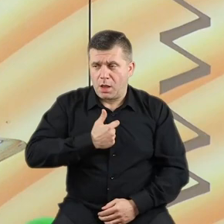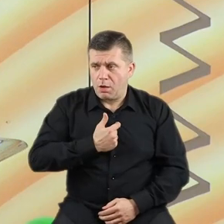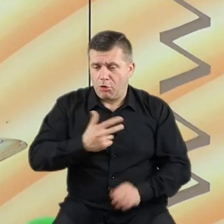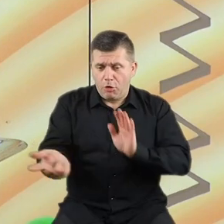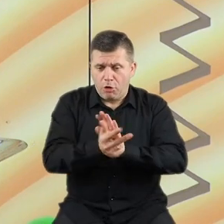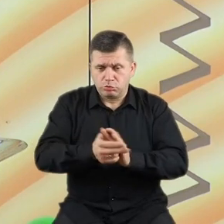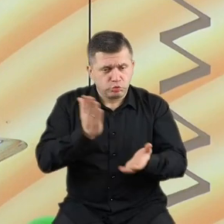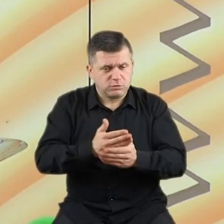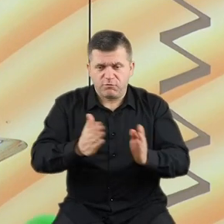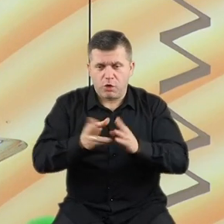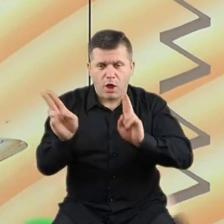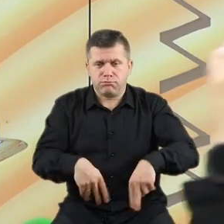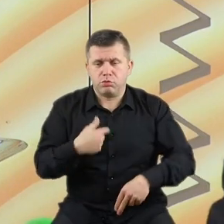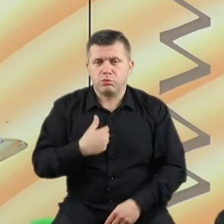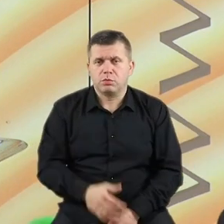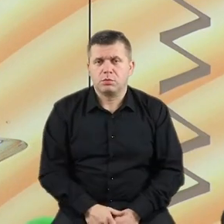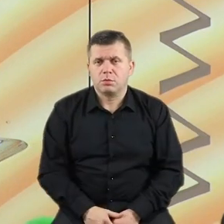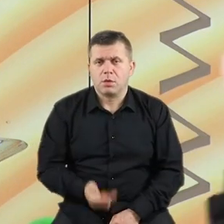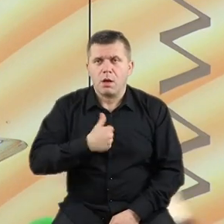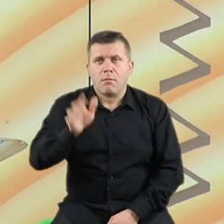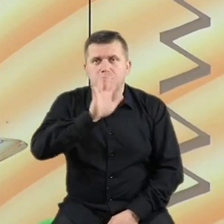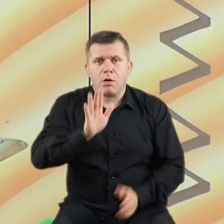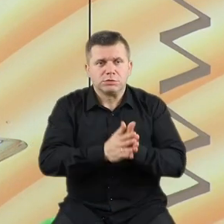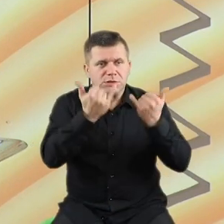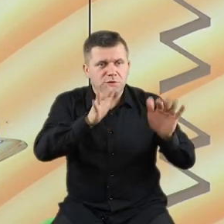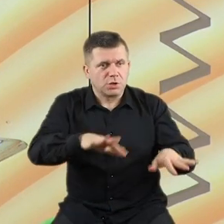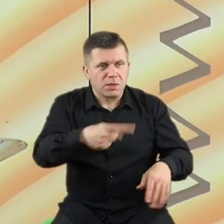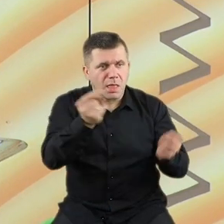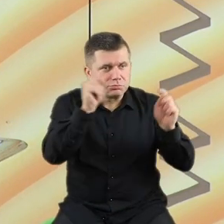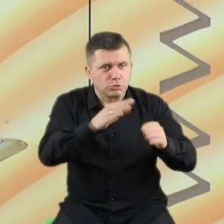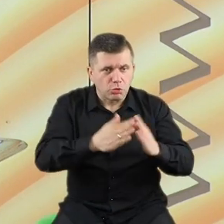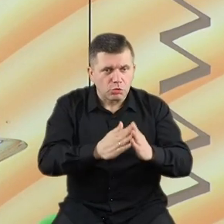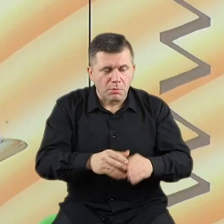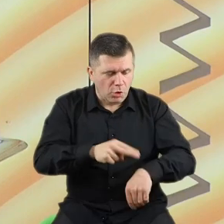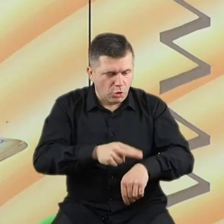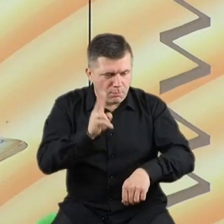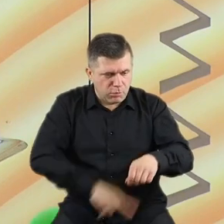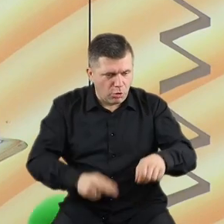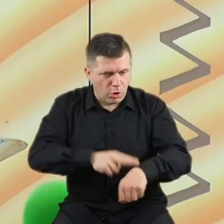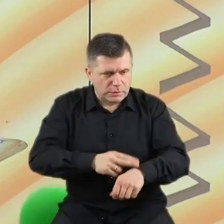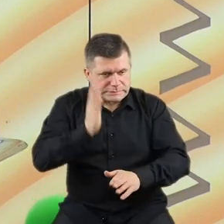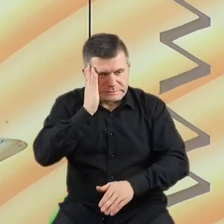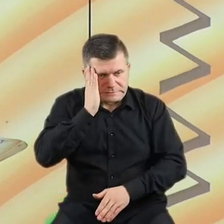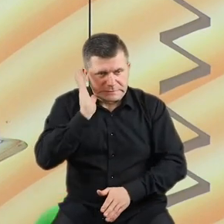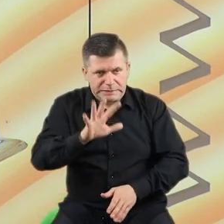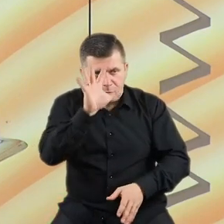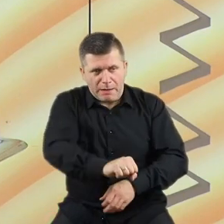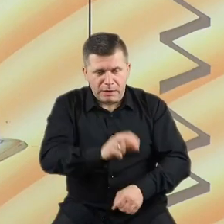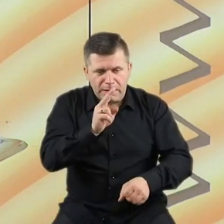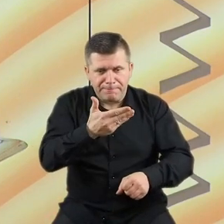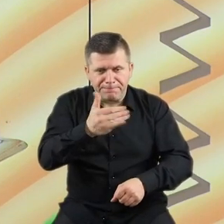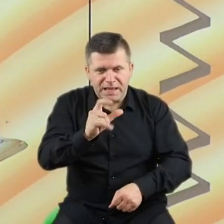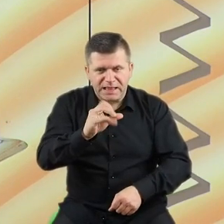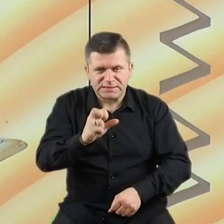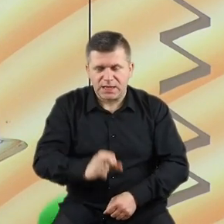już byłam 18 w domu. No i mówiłam, Boże, te inne dzieci nie przychodzą do domu w godzinę policyjną, ale będzie, jak ich złapie milicja,